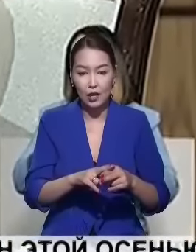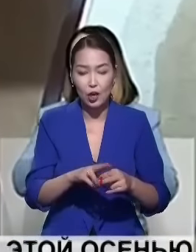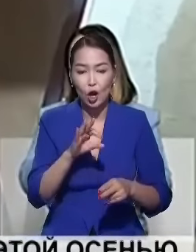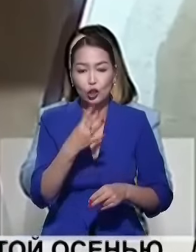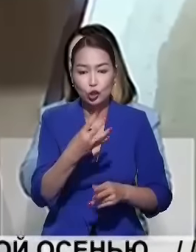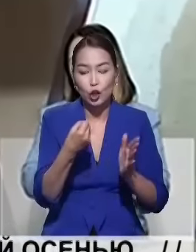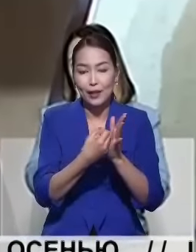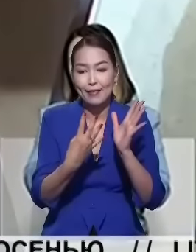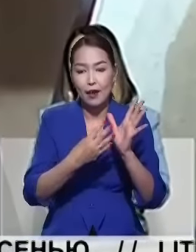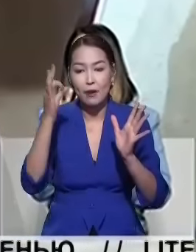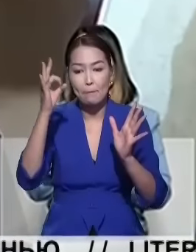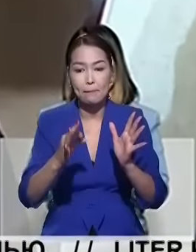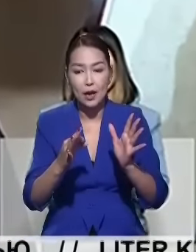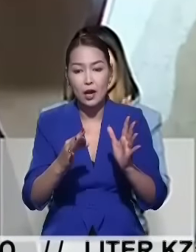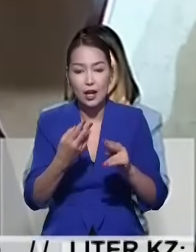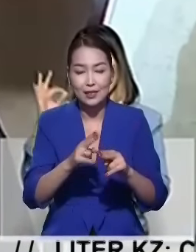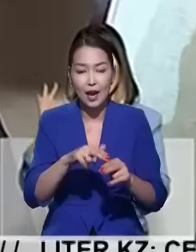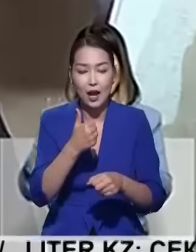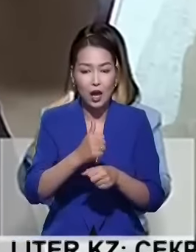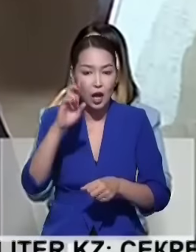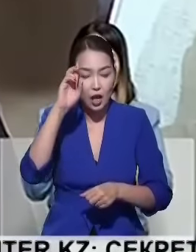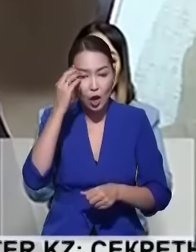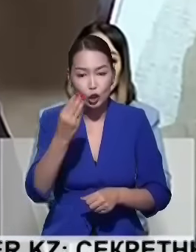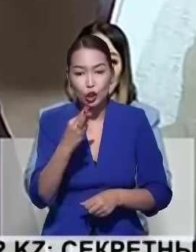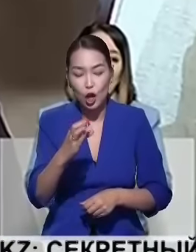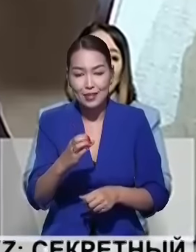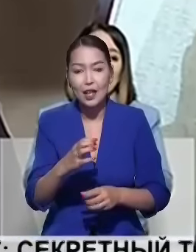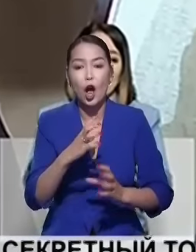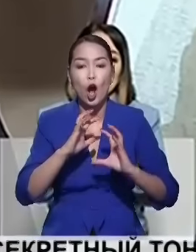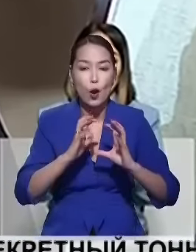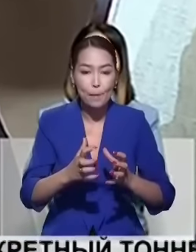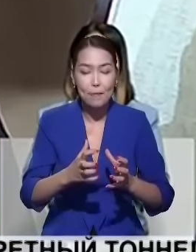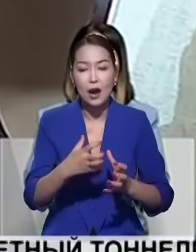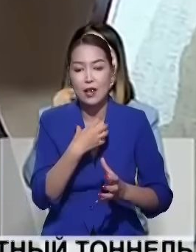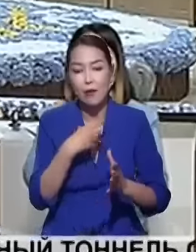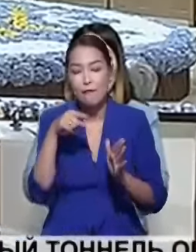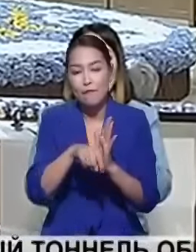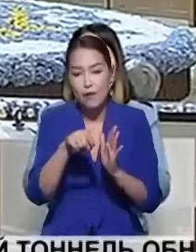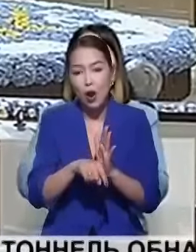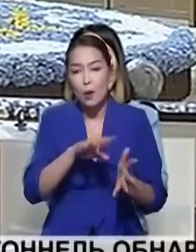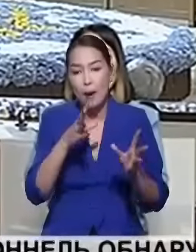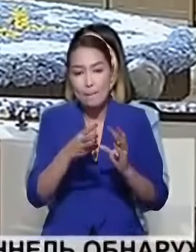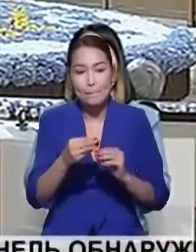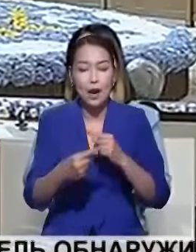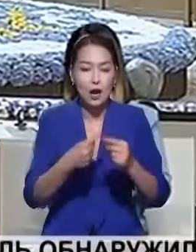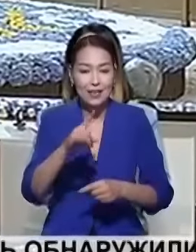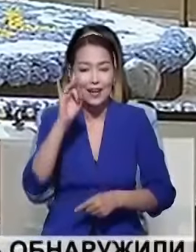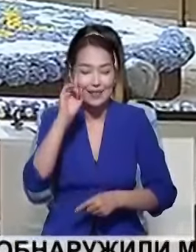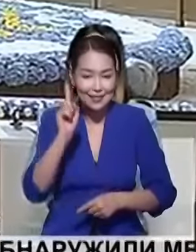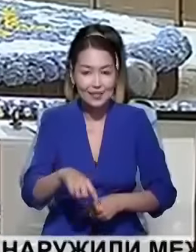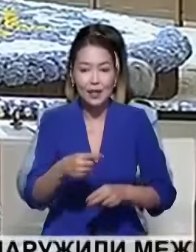до 9%. Доля государств ШОС в глобальном валовом внутреннем продукте уже